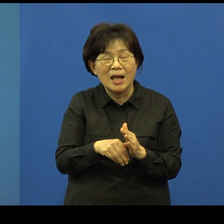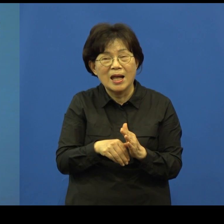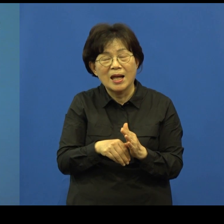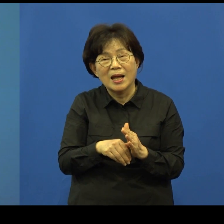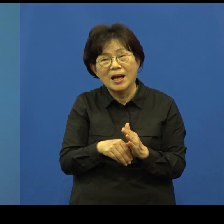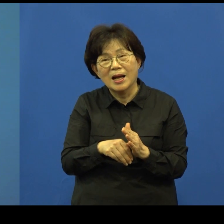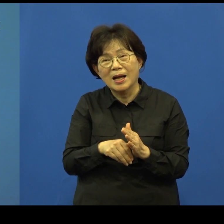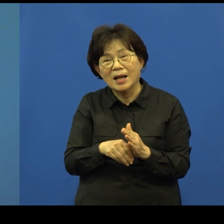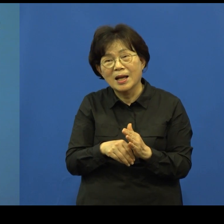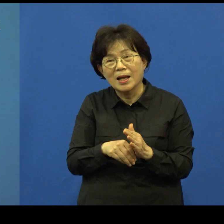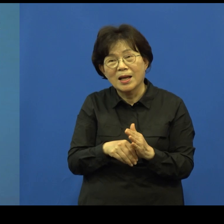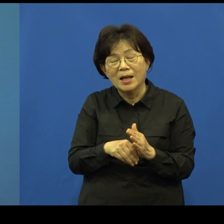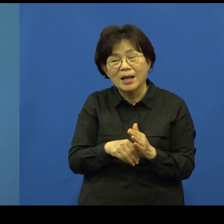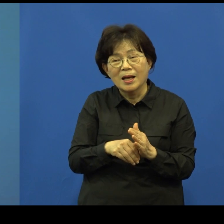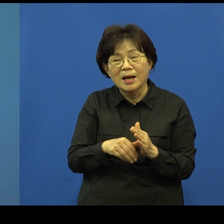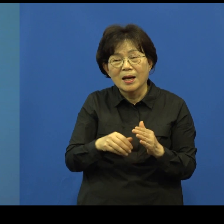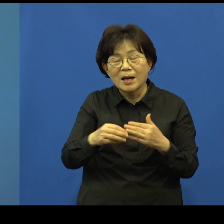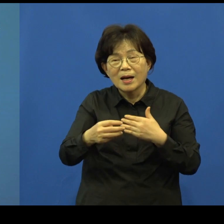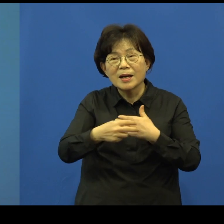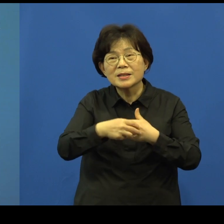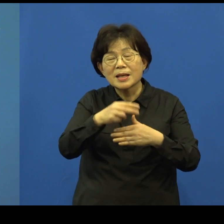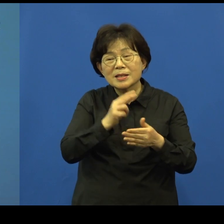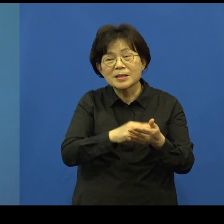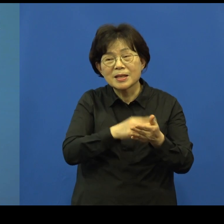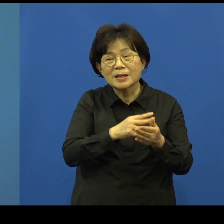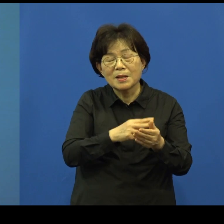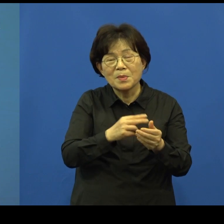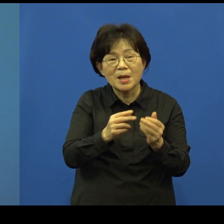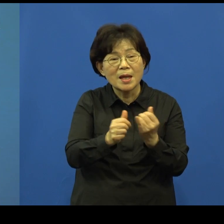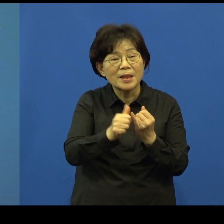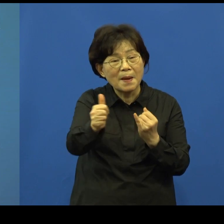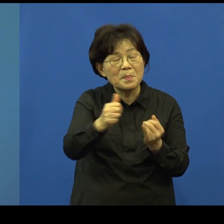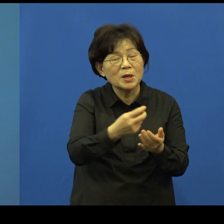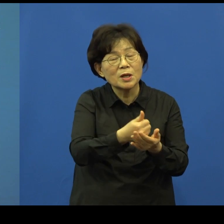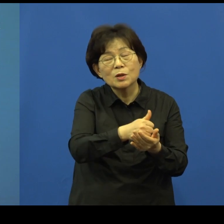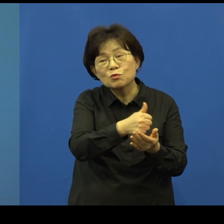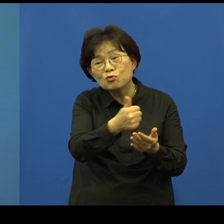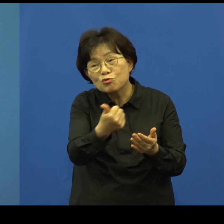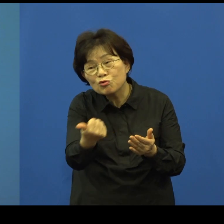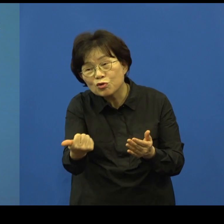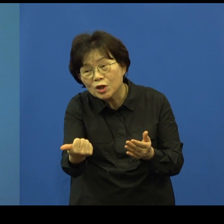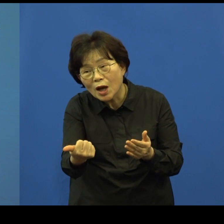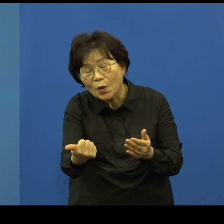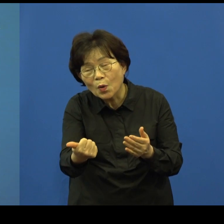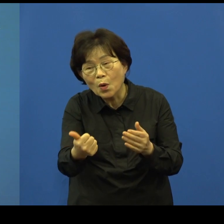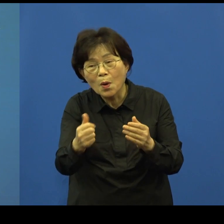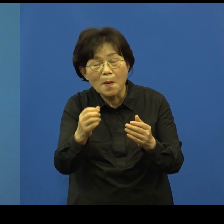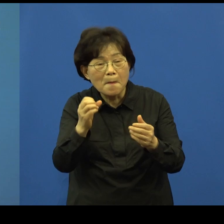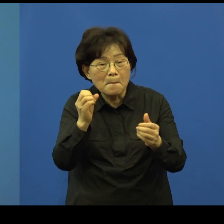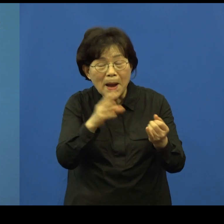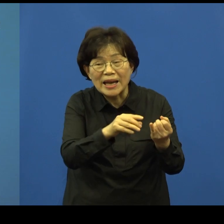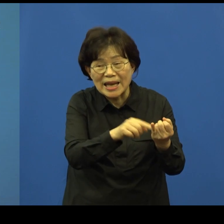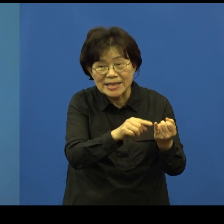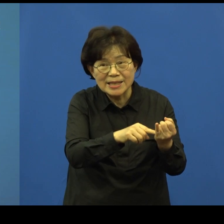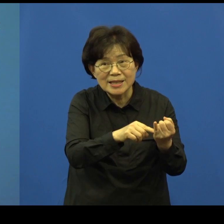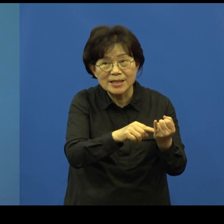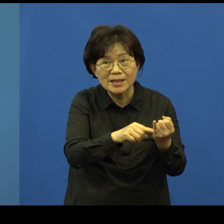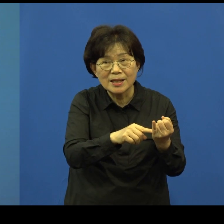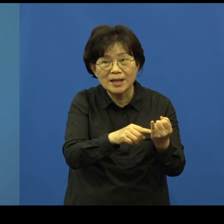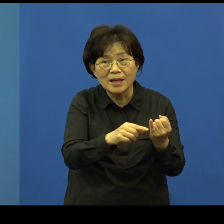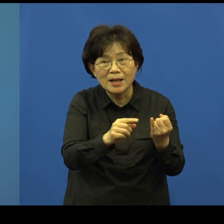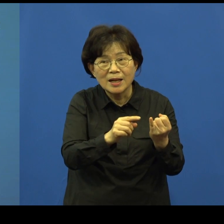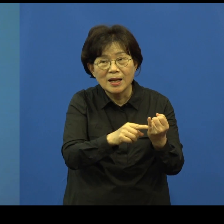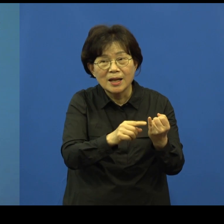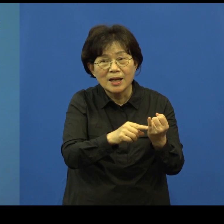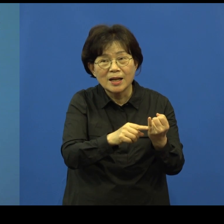이제 돌아가셨다고 그렇게 의사가 진단을 한 거예요. 근데 이분이 안 돌아가셨어요. 이분 뭔가 말을